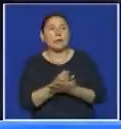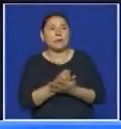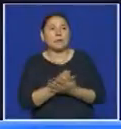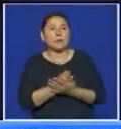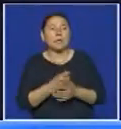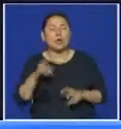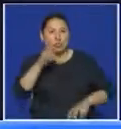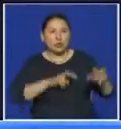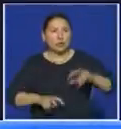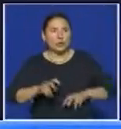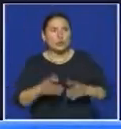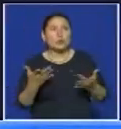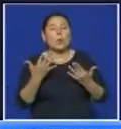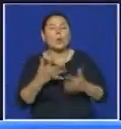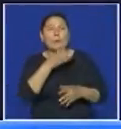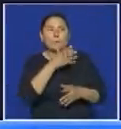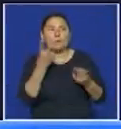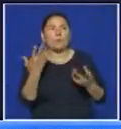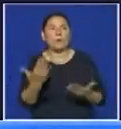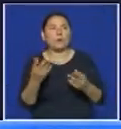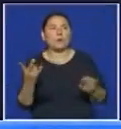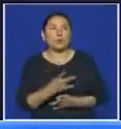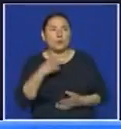Так что ищите, сколько времени нужно.